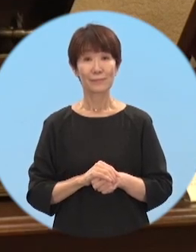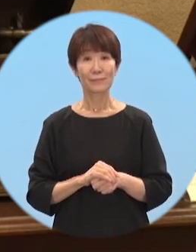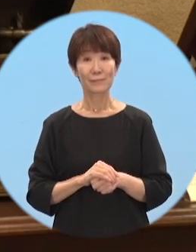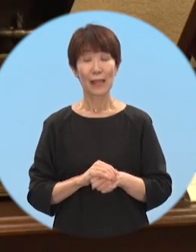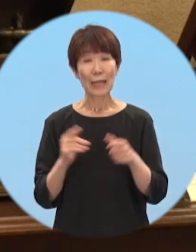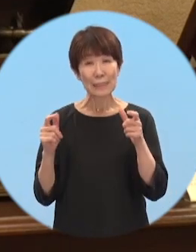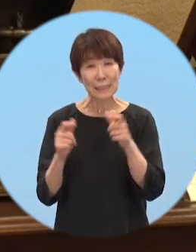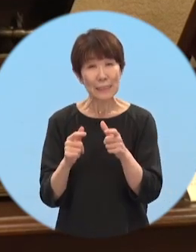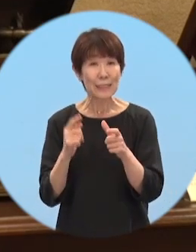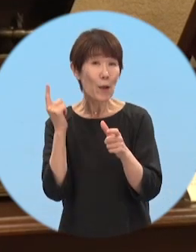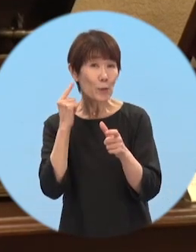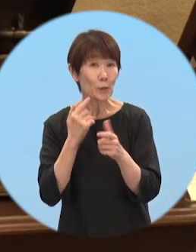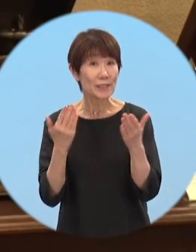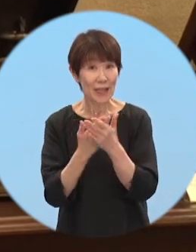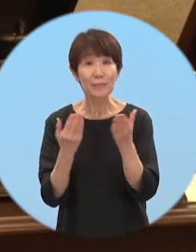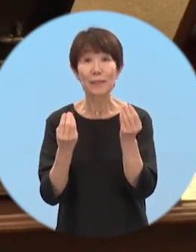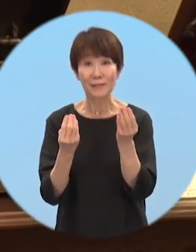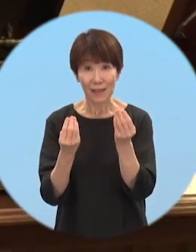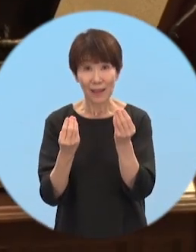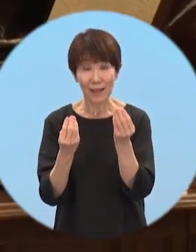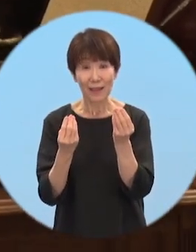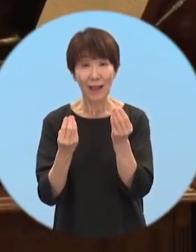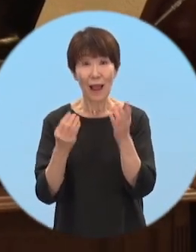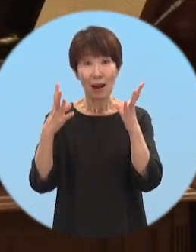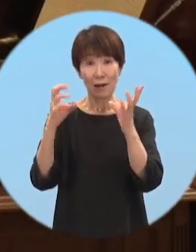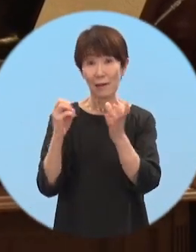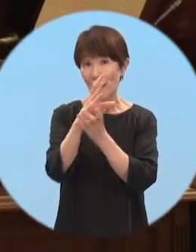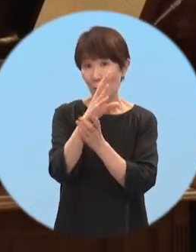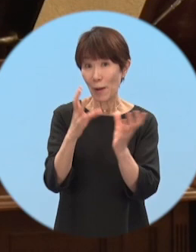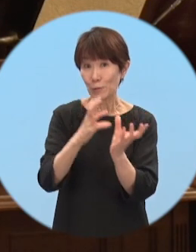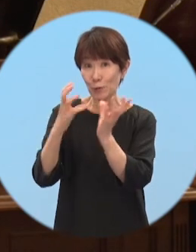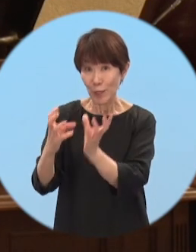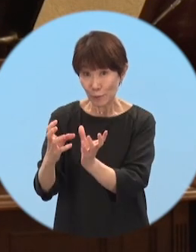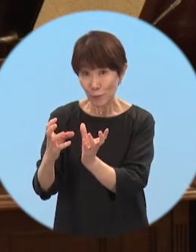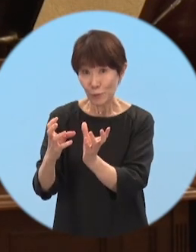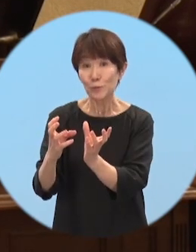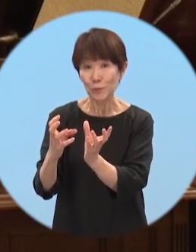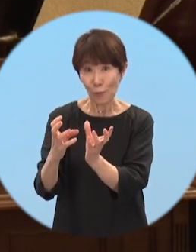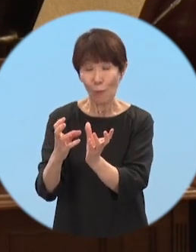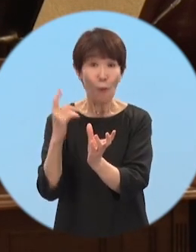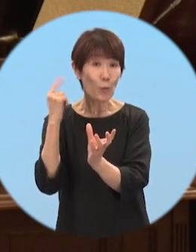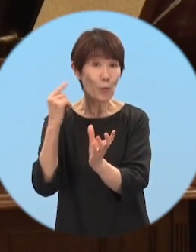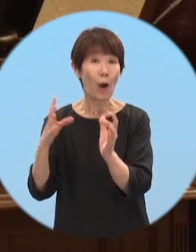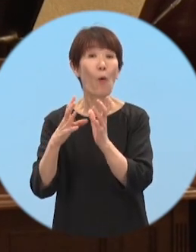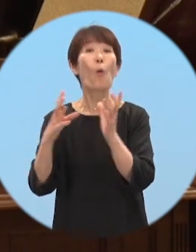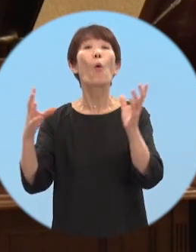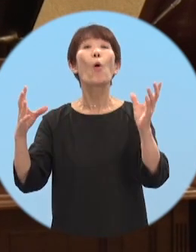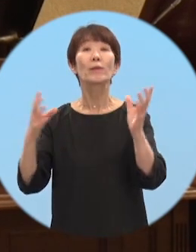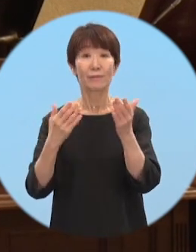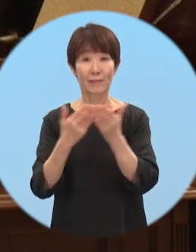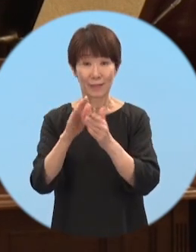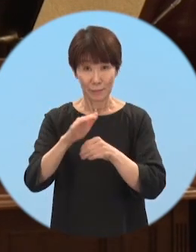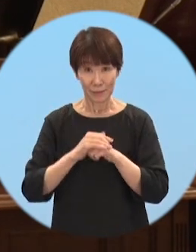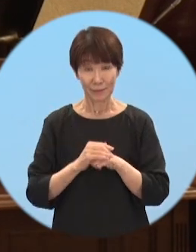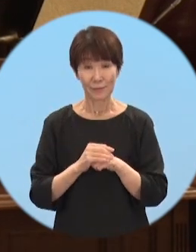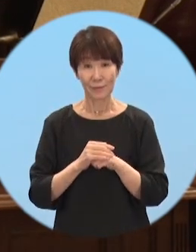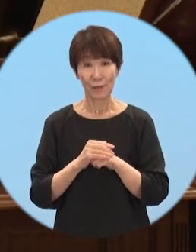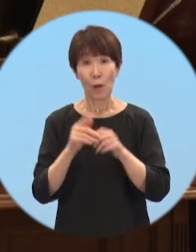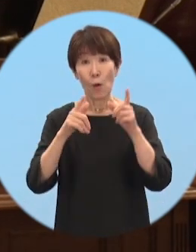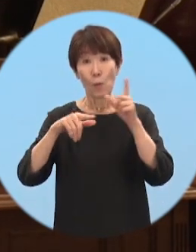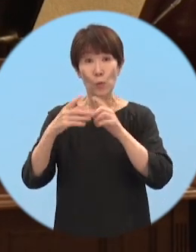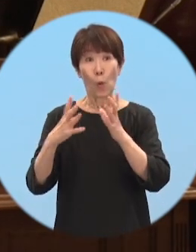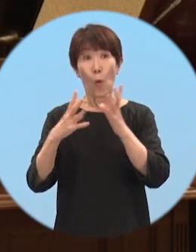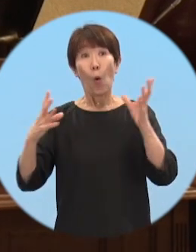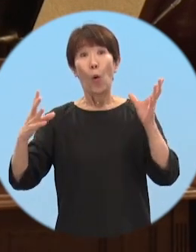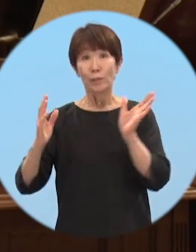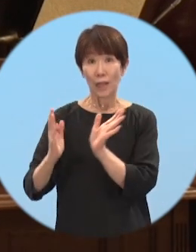小さな音でしょ。ラッパつけるとこうして音が大きくなる。だからもっと大きなラッパを使